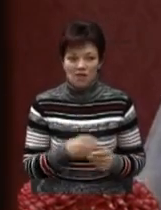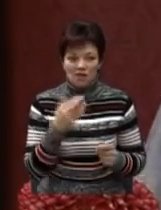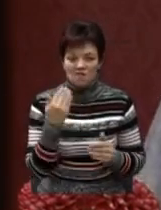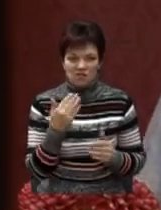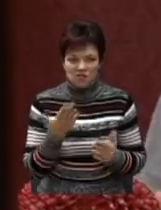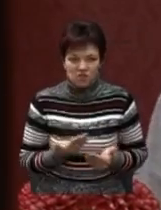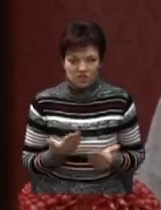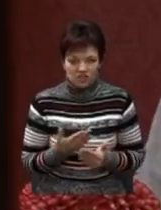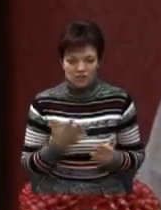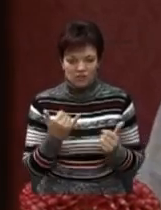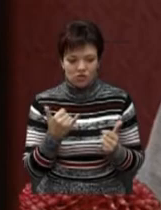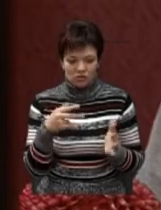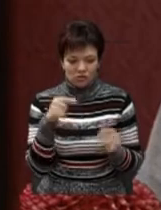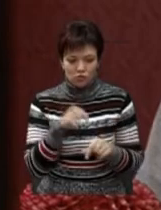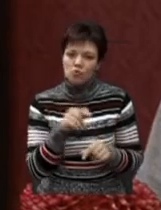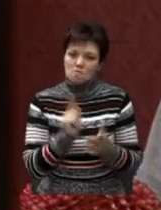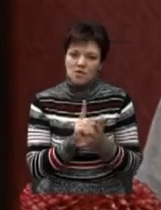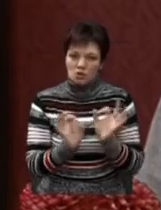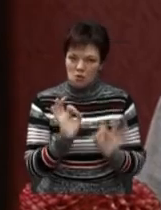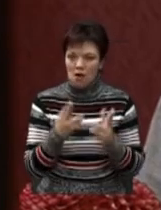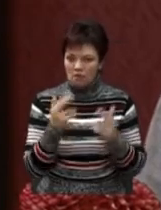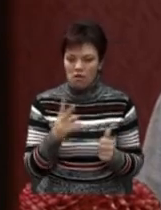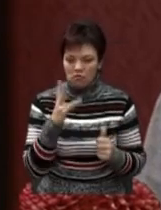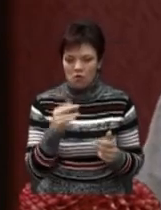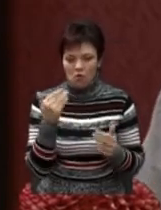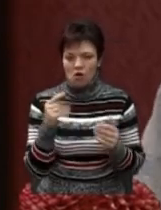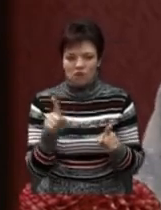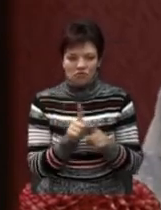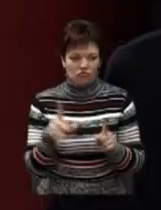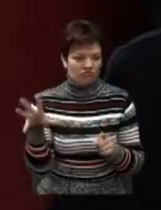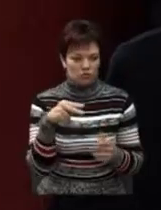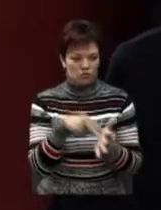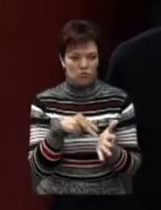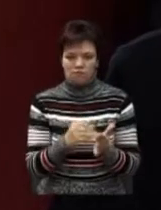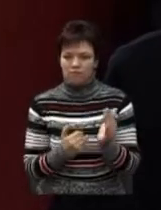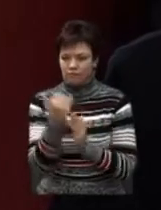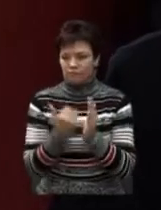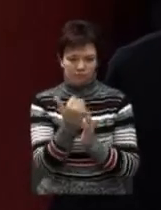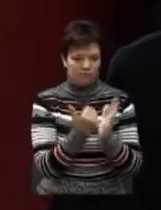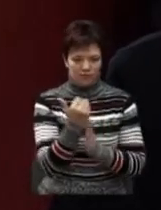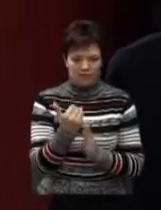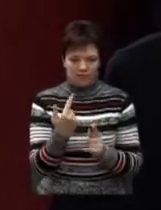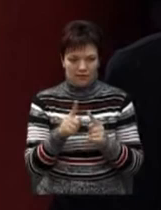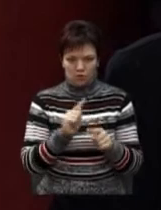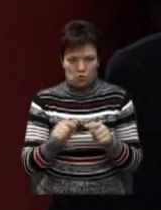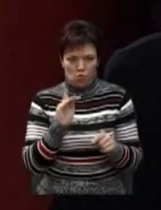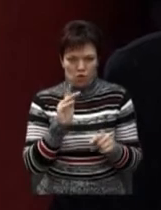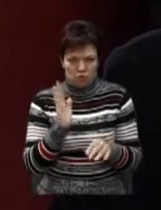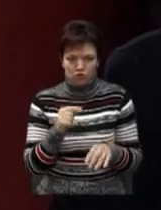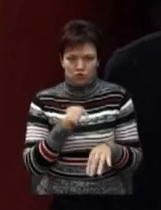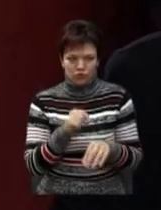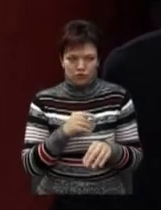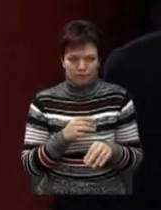жизни возросла и ощутима, так? Да. Ну, цены какие? Да. Ну, на рынок же пойти просто невозможно, потому что получается,